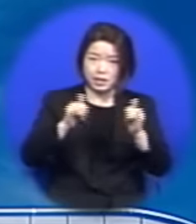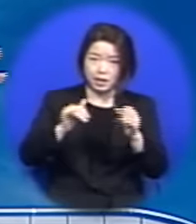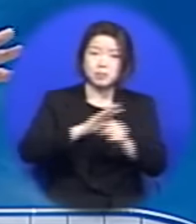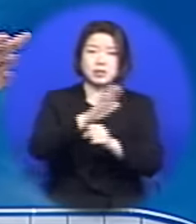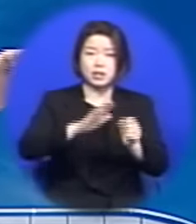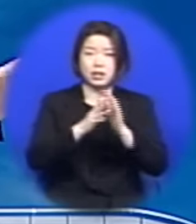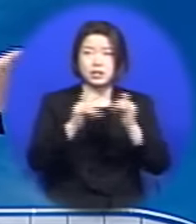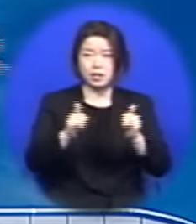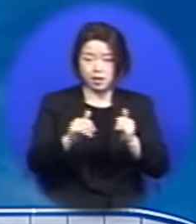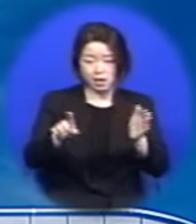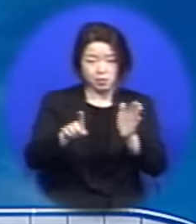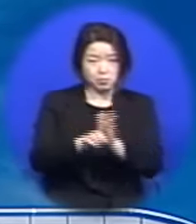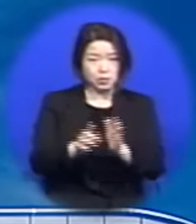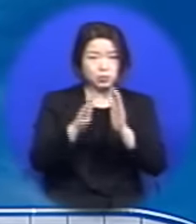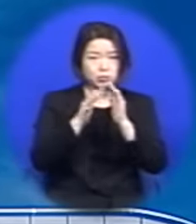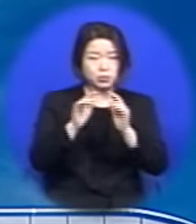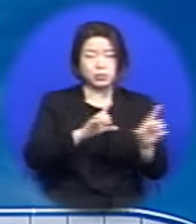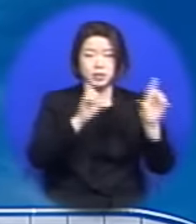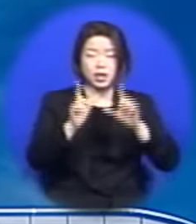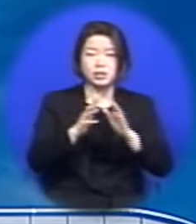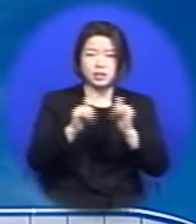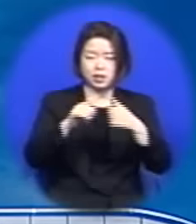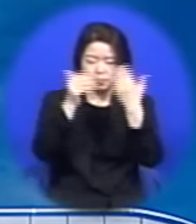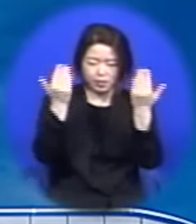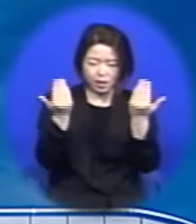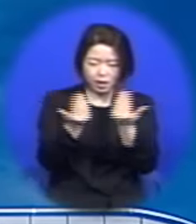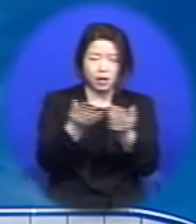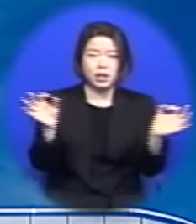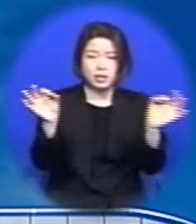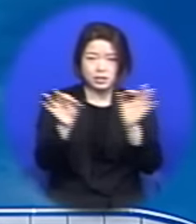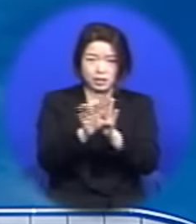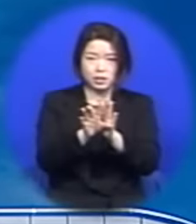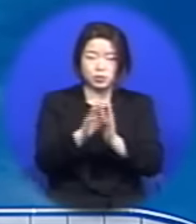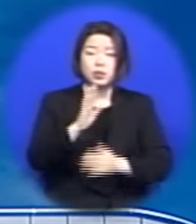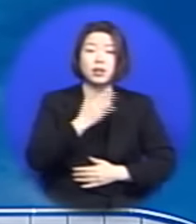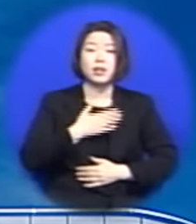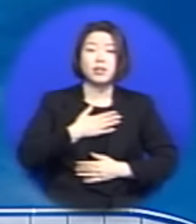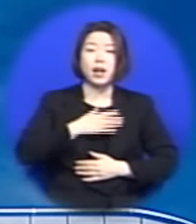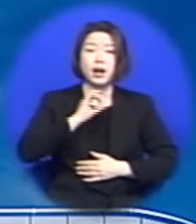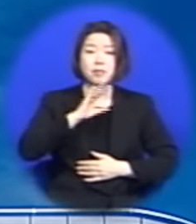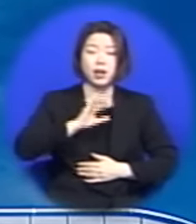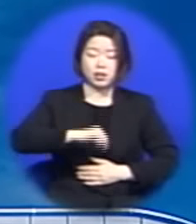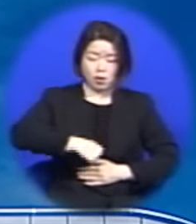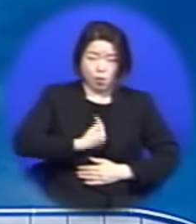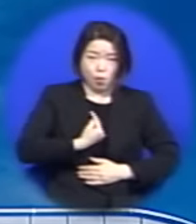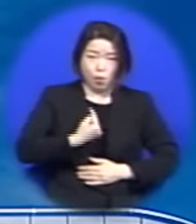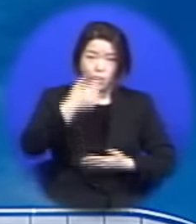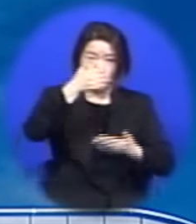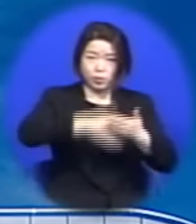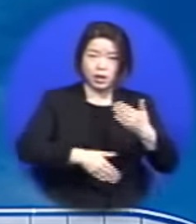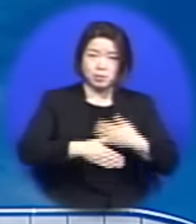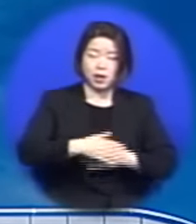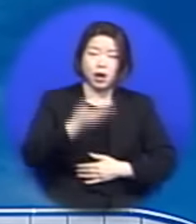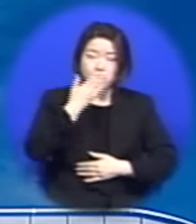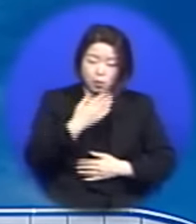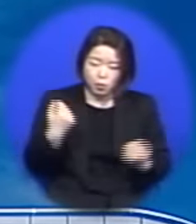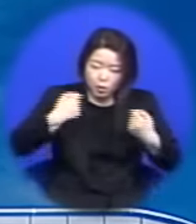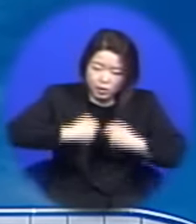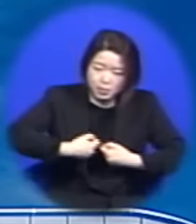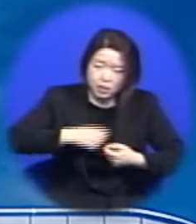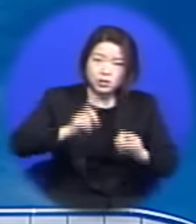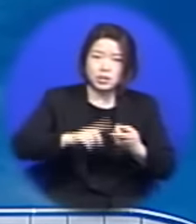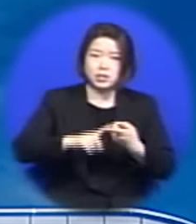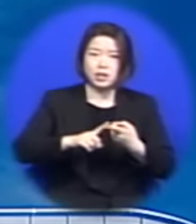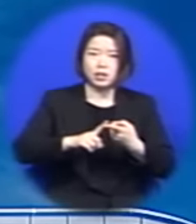사람 믿음으로 사는 사람 다 사라지고 나만 홀로 남았을 때 먹고 있는 것 자체가